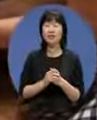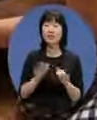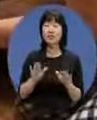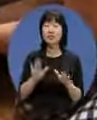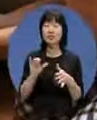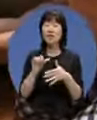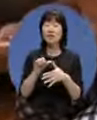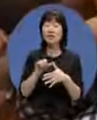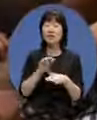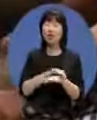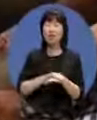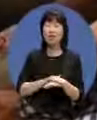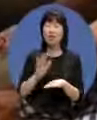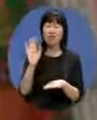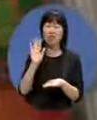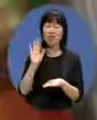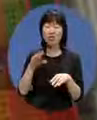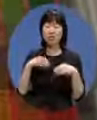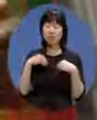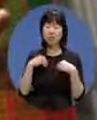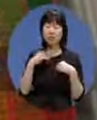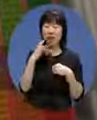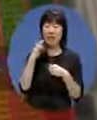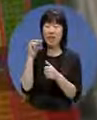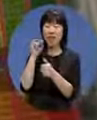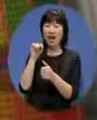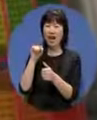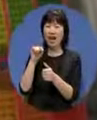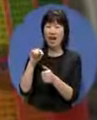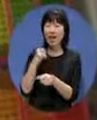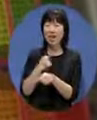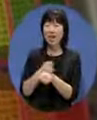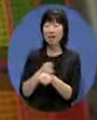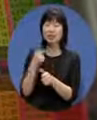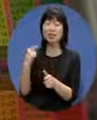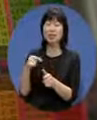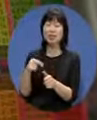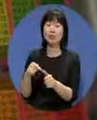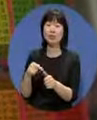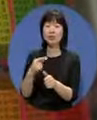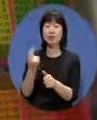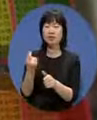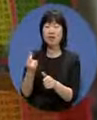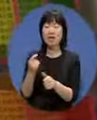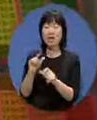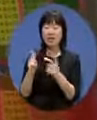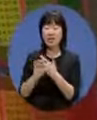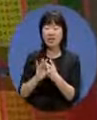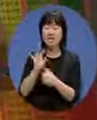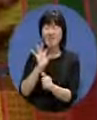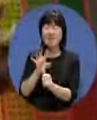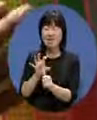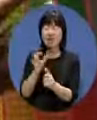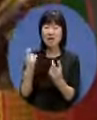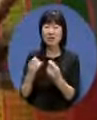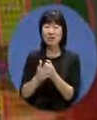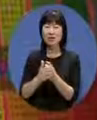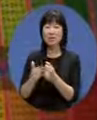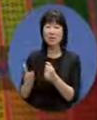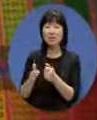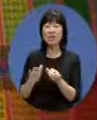진우가 잘 안 할 때는 어머님이 그냥 해해 해 이렇게 교육을 하시니까 그래요 안 하면 너 혼나 이러니까